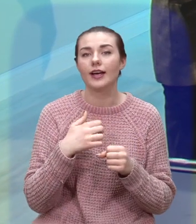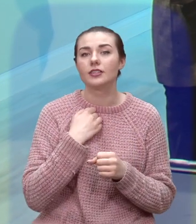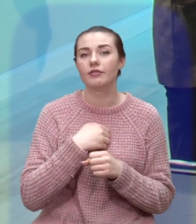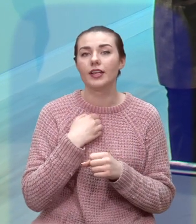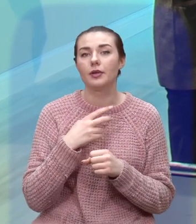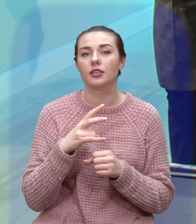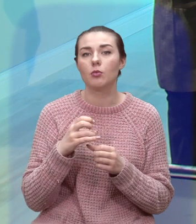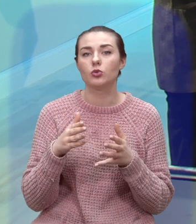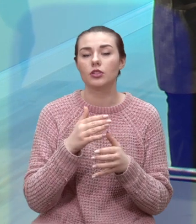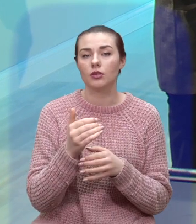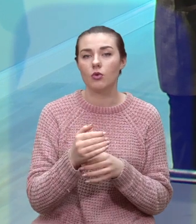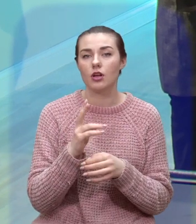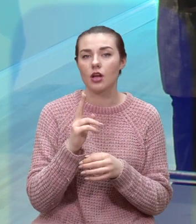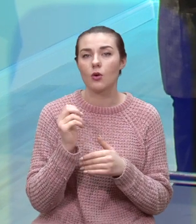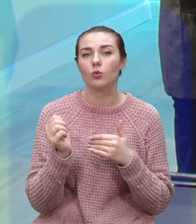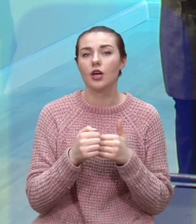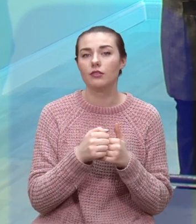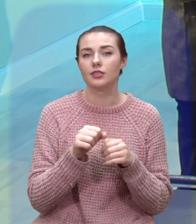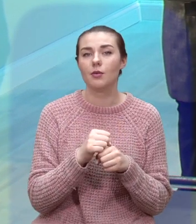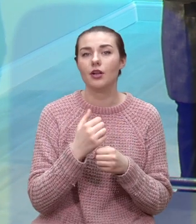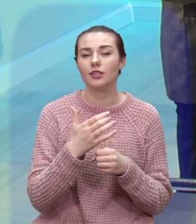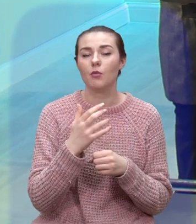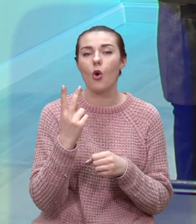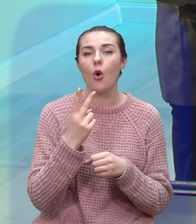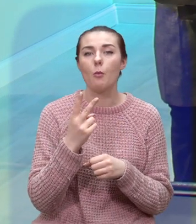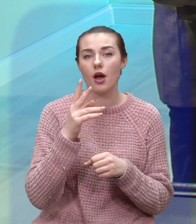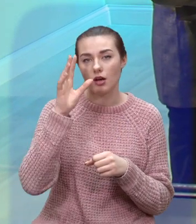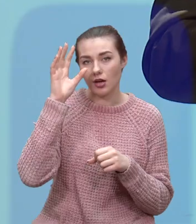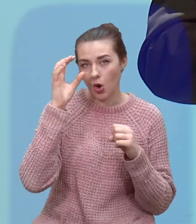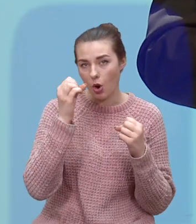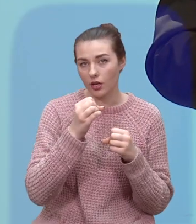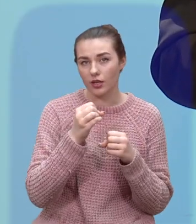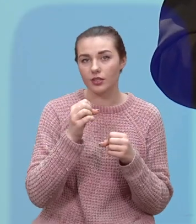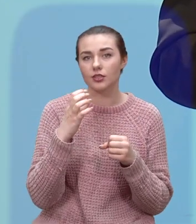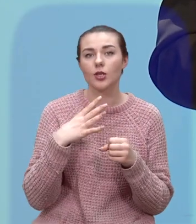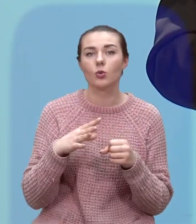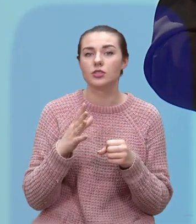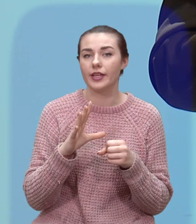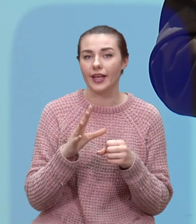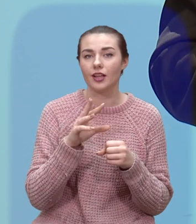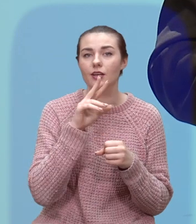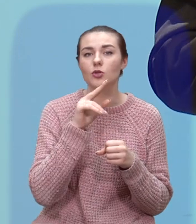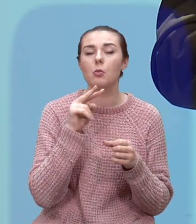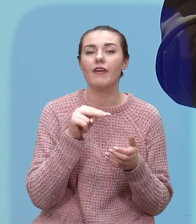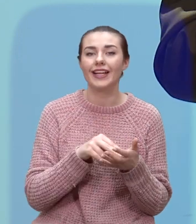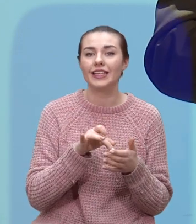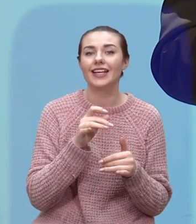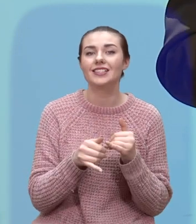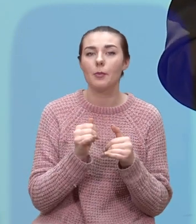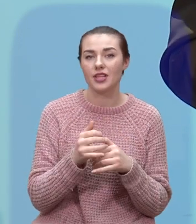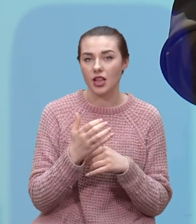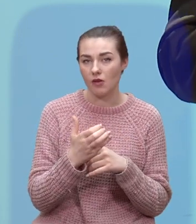пути к нему и как ударив его сломал ему оба рога не устоял баран перед ним козёл повалил и